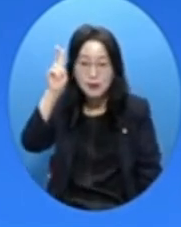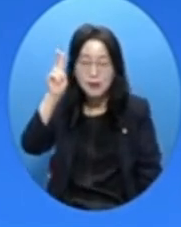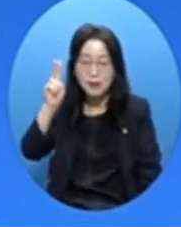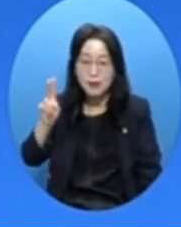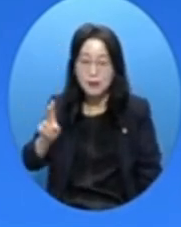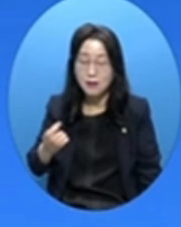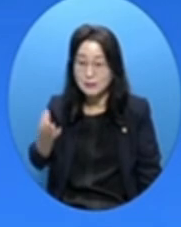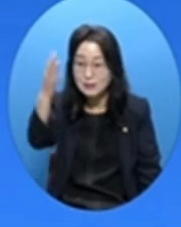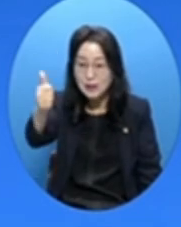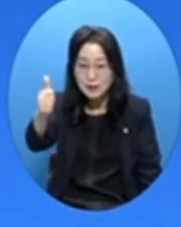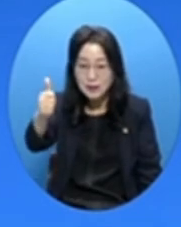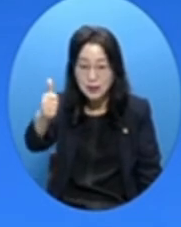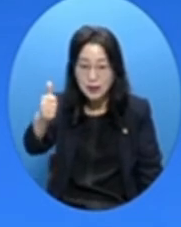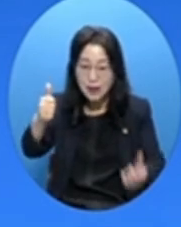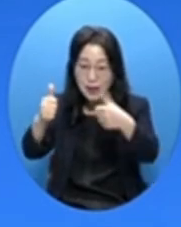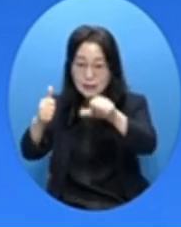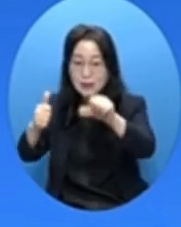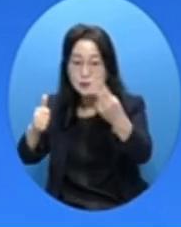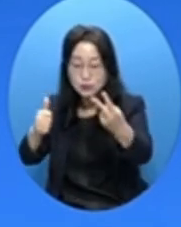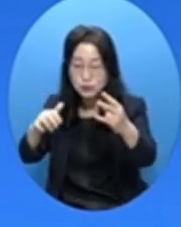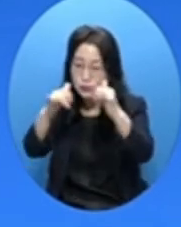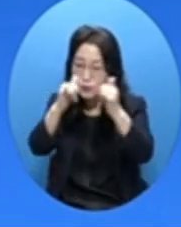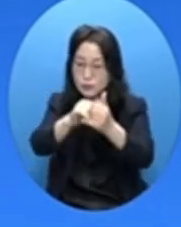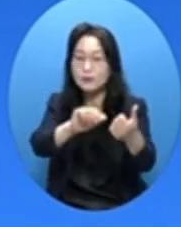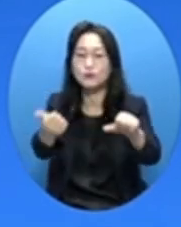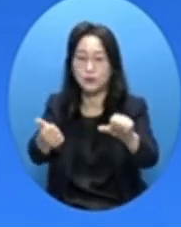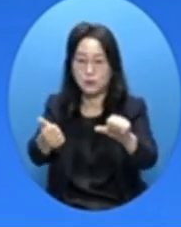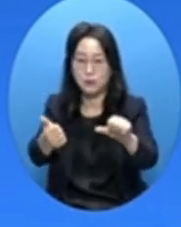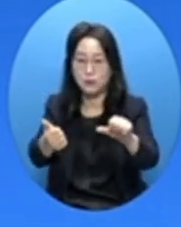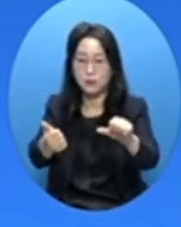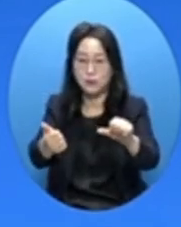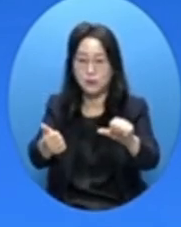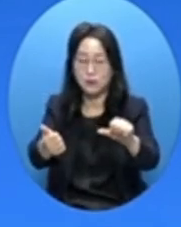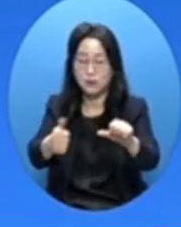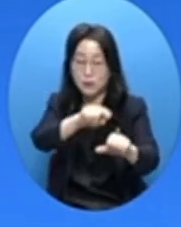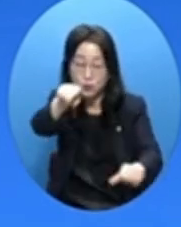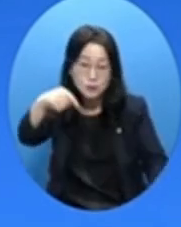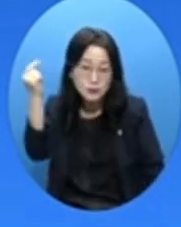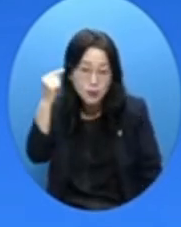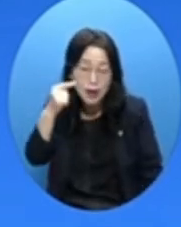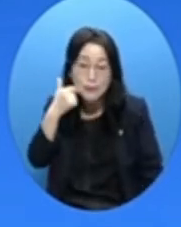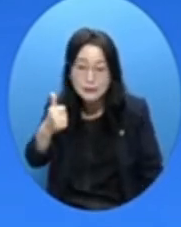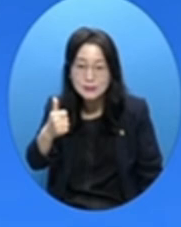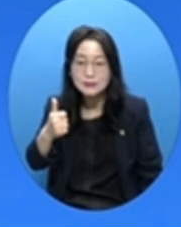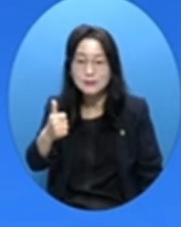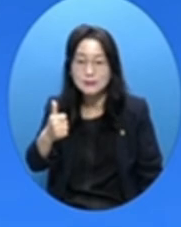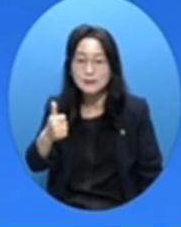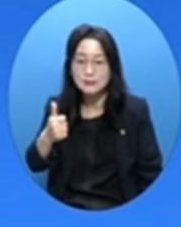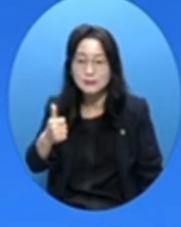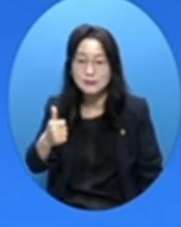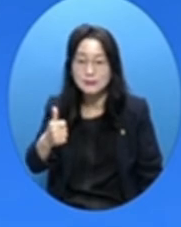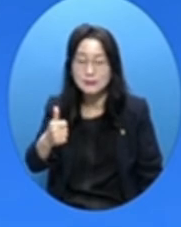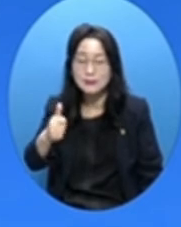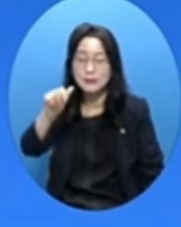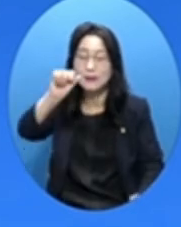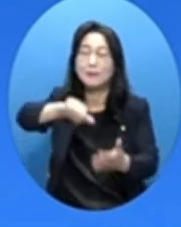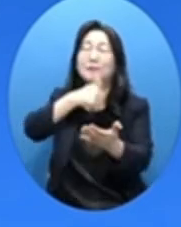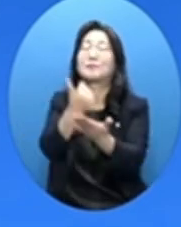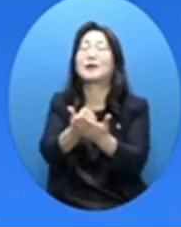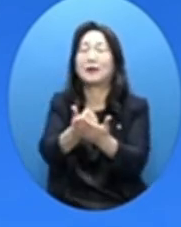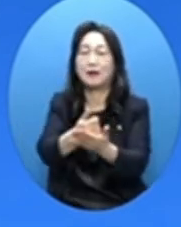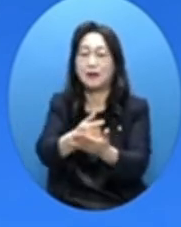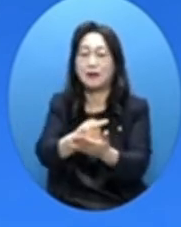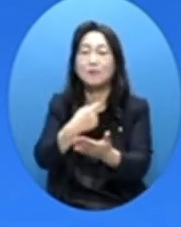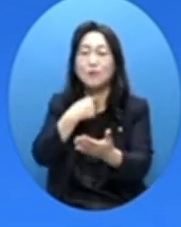엘리스 장의 두 아들 홉니와 비너스가 전 내에서 죽임을 당하고 그 소리를 들은 아버지가 거 꿀을 넣어서 목이 부러져 죽고